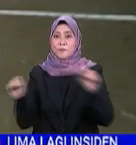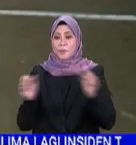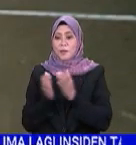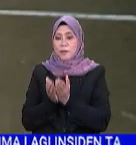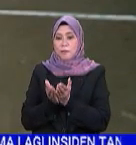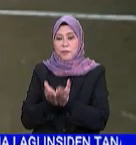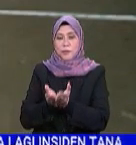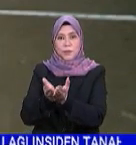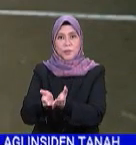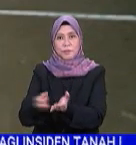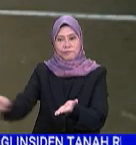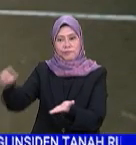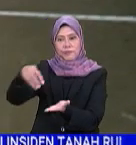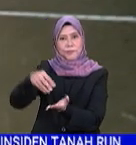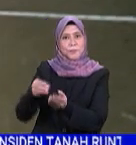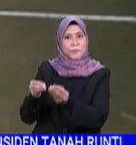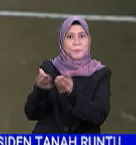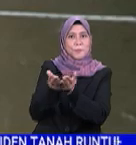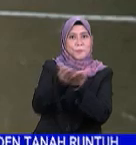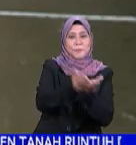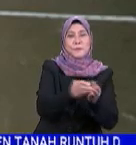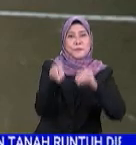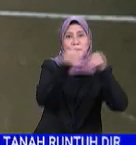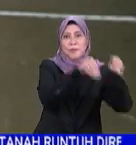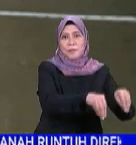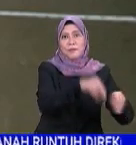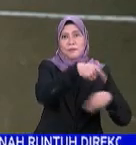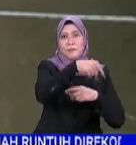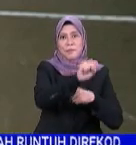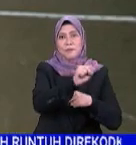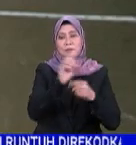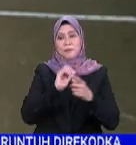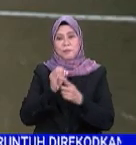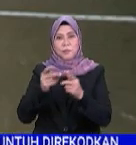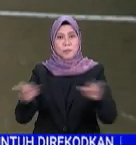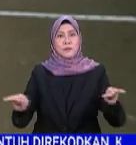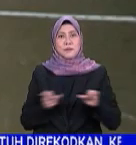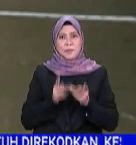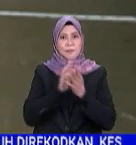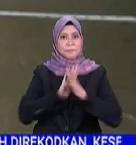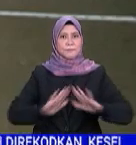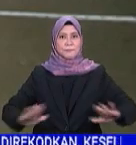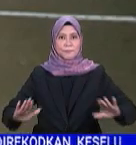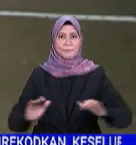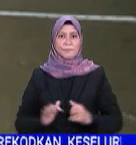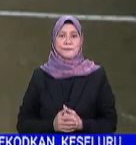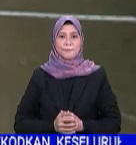untuk memindahkan penduduk terjejas banjir ke PPS atau kawasan yang lebih selamat.